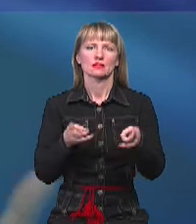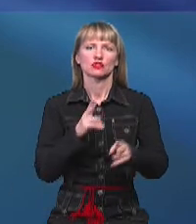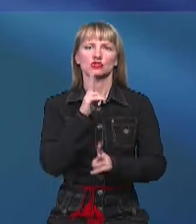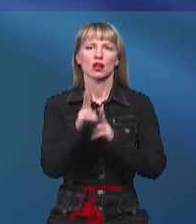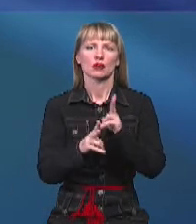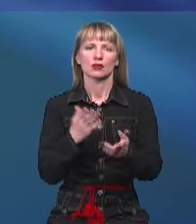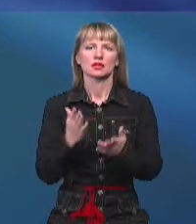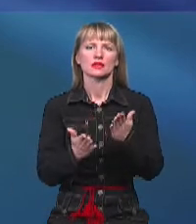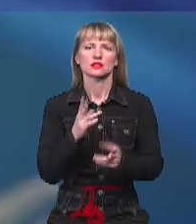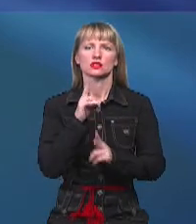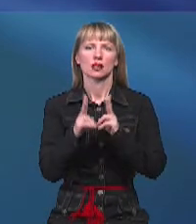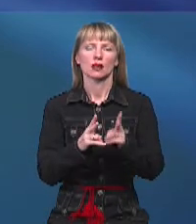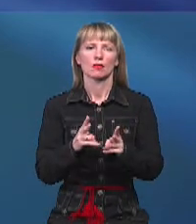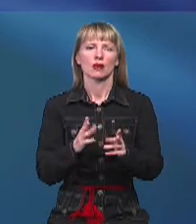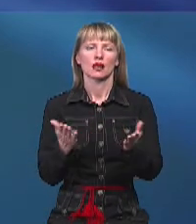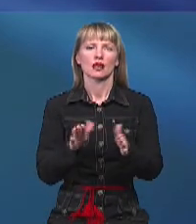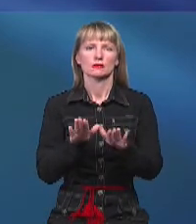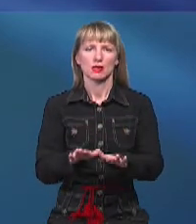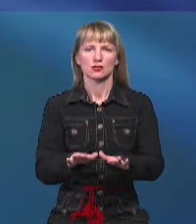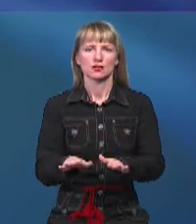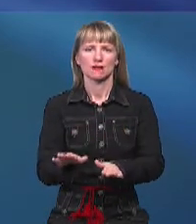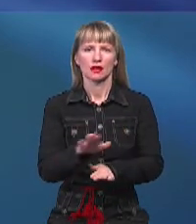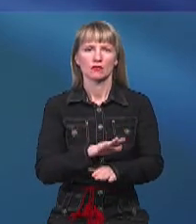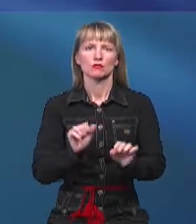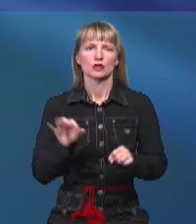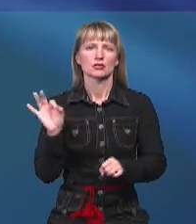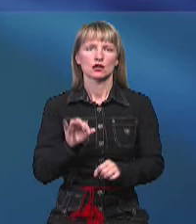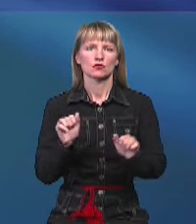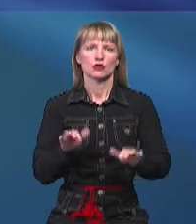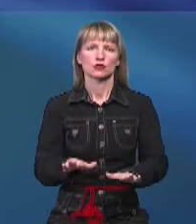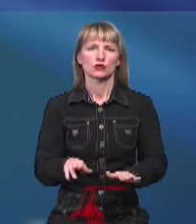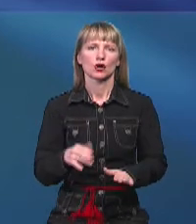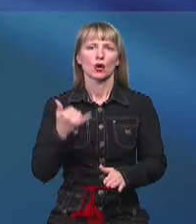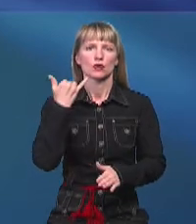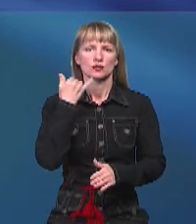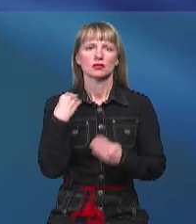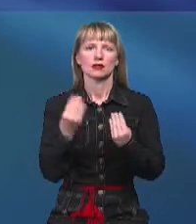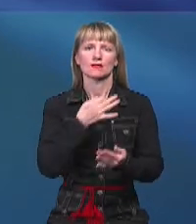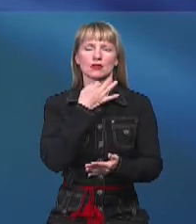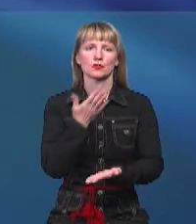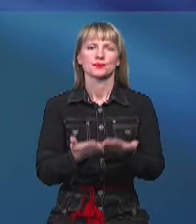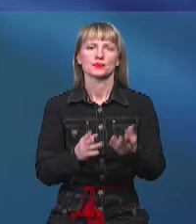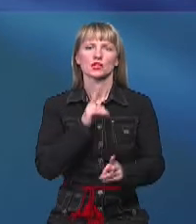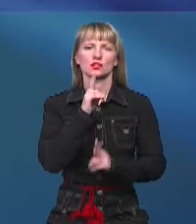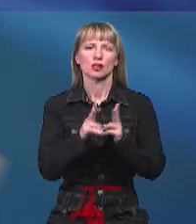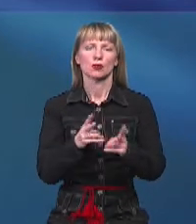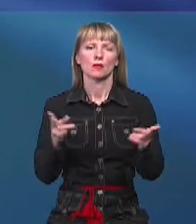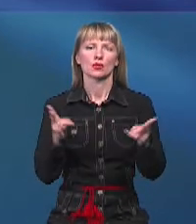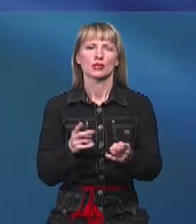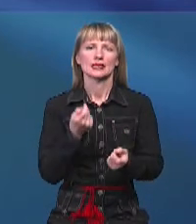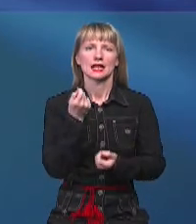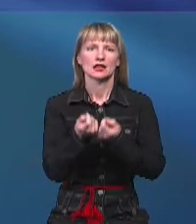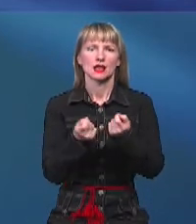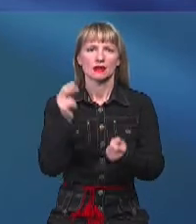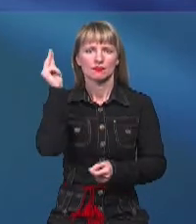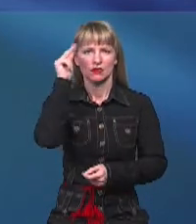Якщо скарга, скажімо так, локального якогось рівня, її можуть одразу вирішити в кол-центрі, дають відповідь. Якщо скарга потребує